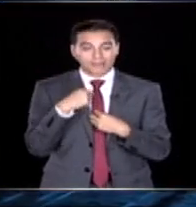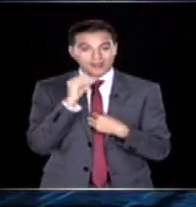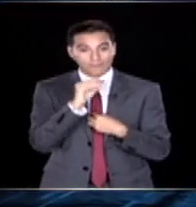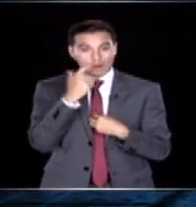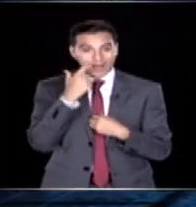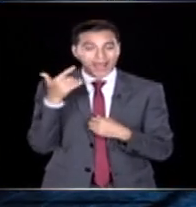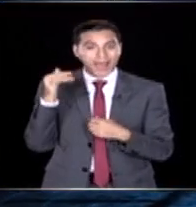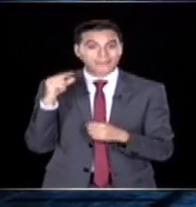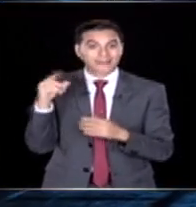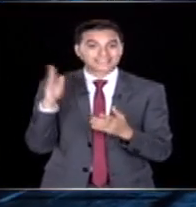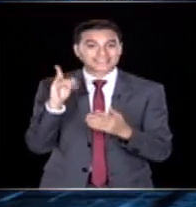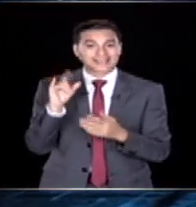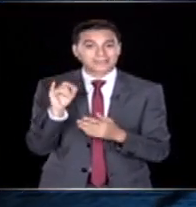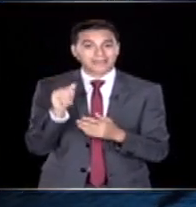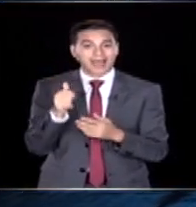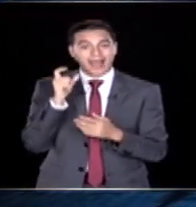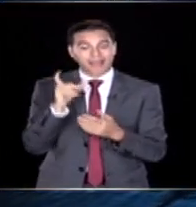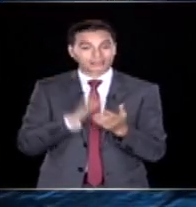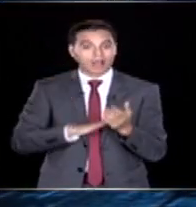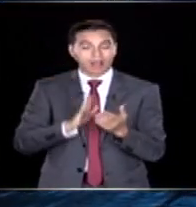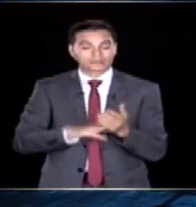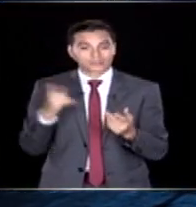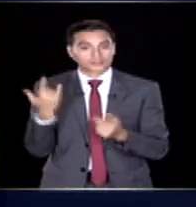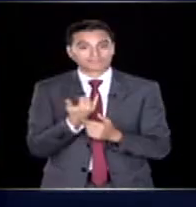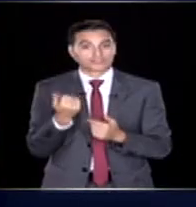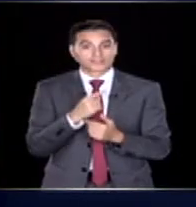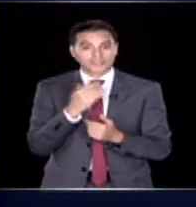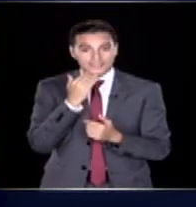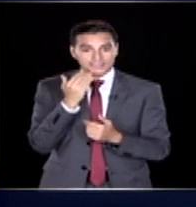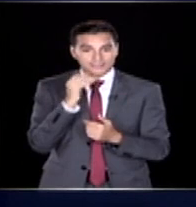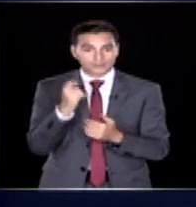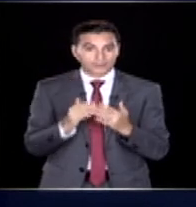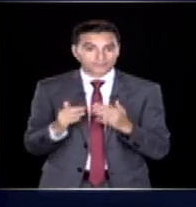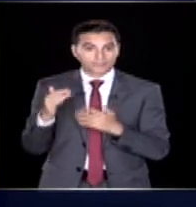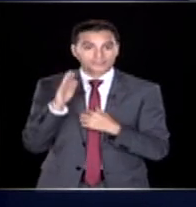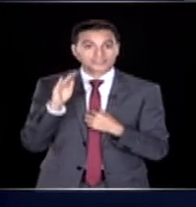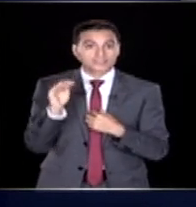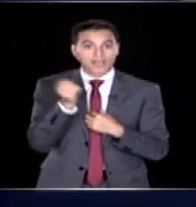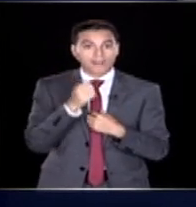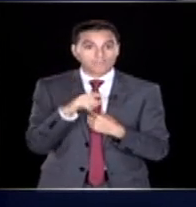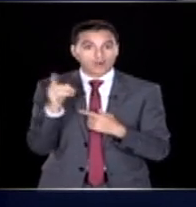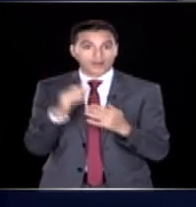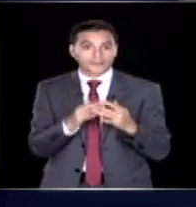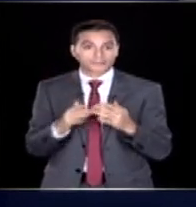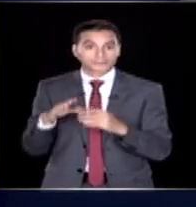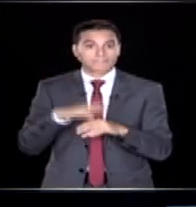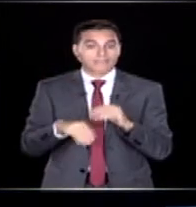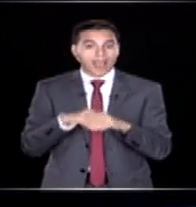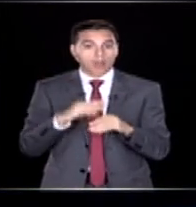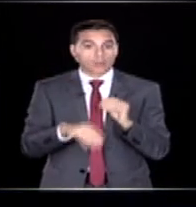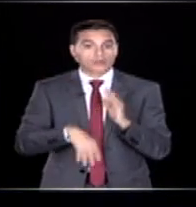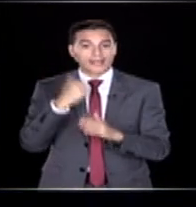حذرتكم من أحمد سليمان، صح ولا لا؟ مش هيستنى عليكم. خلي بالكم ساموراي بيحاولوا